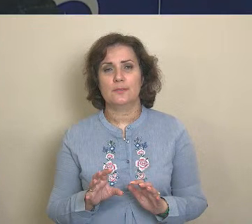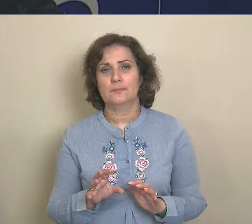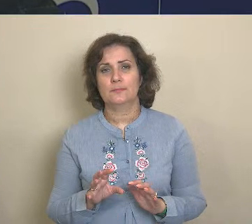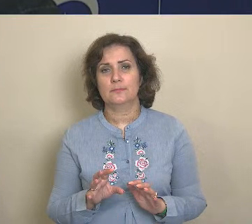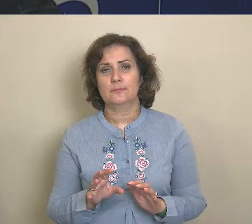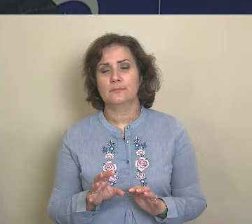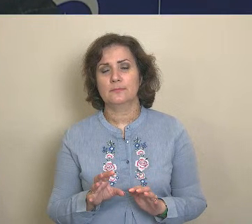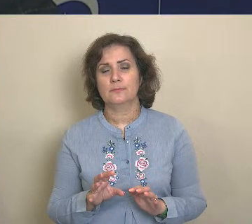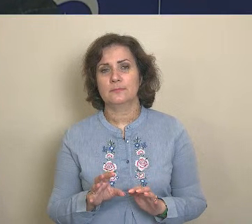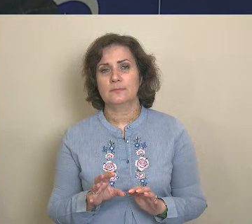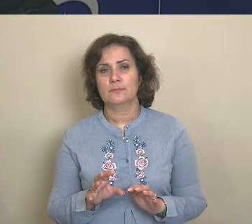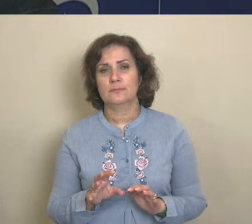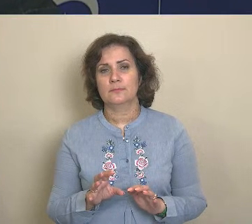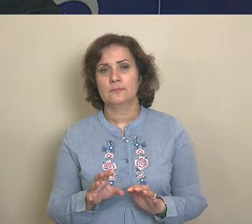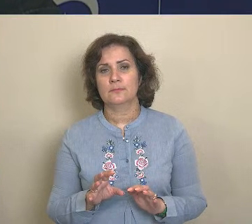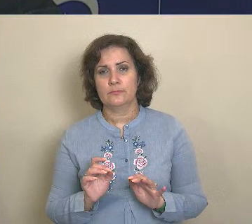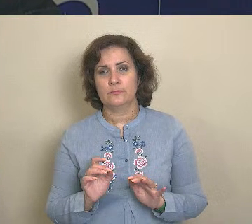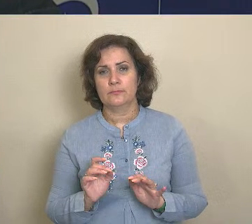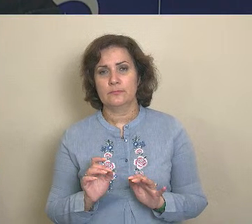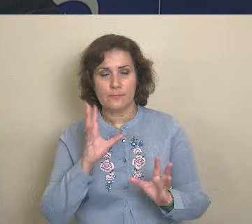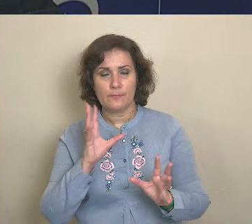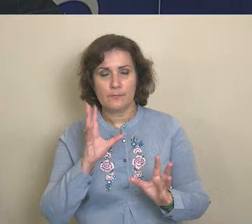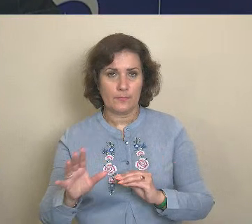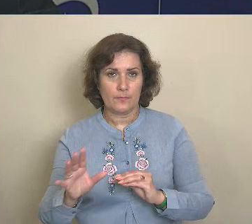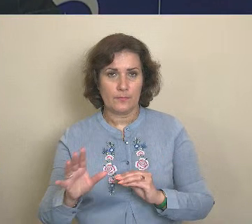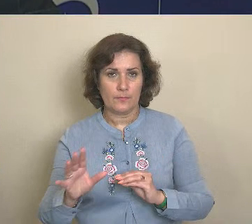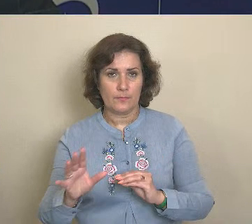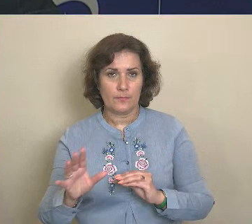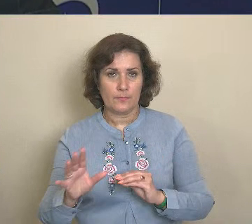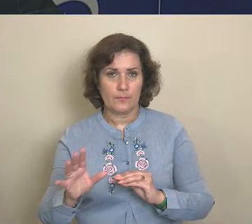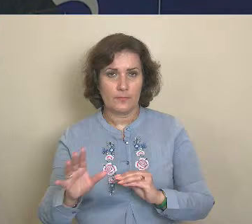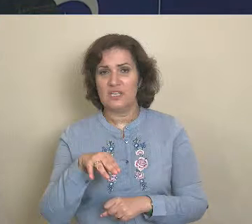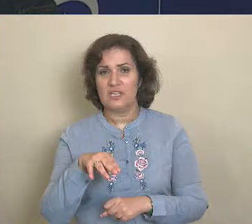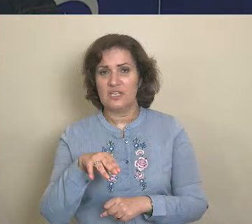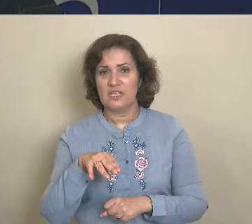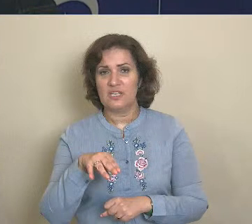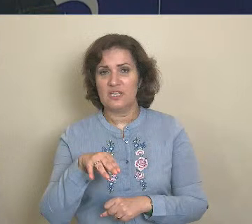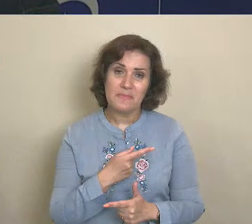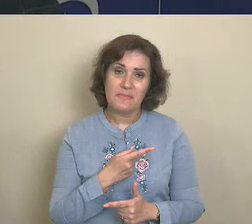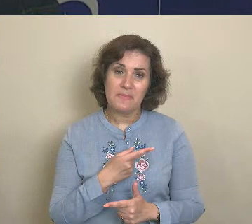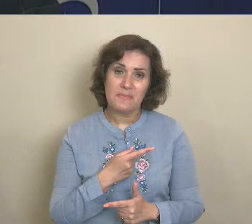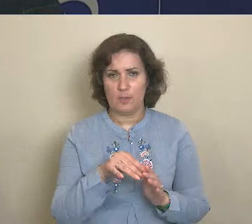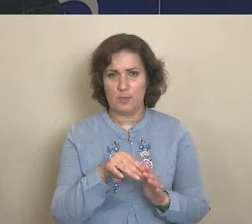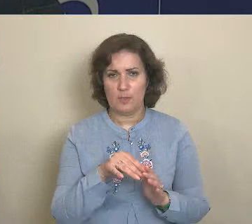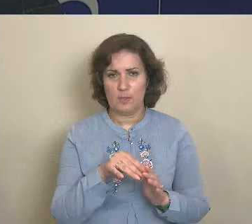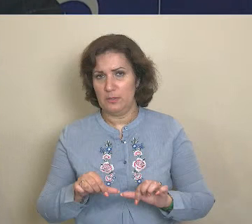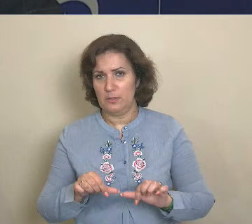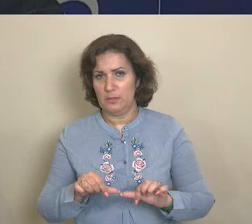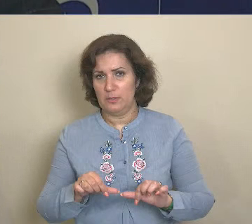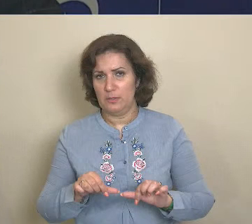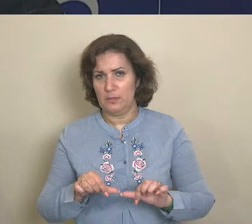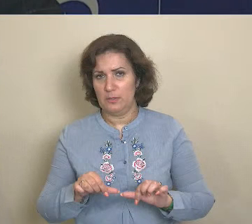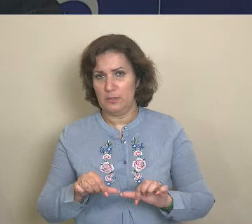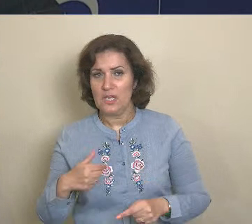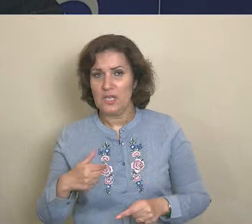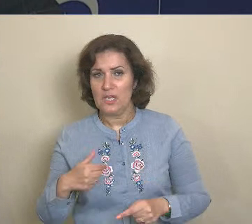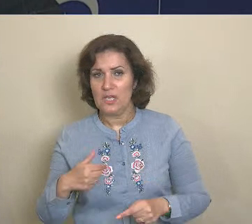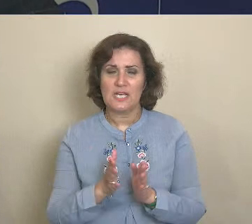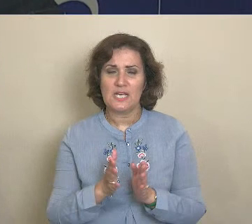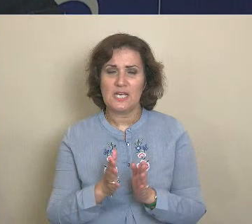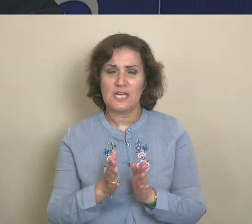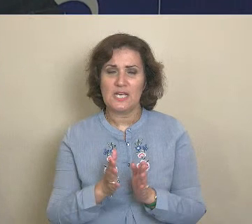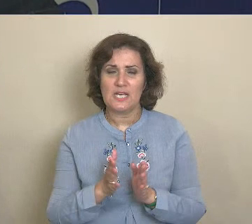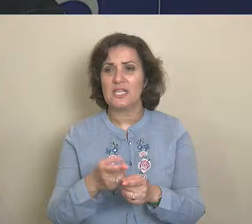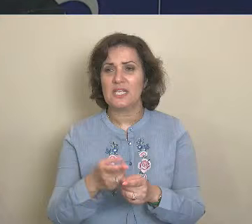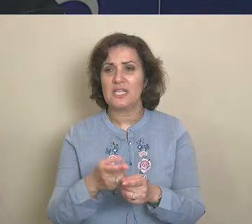election code пройшов повз увагою саме роботу ТВК у міжвиборчий період. The work of the TSCs as to its work